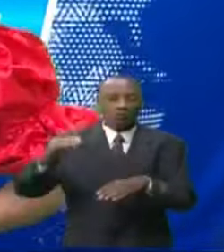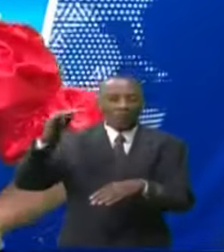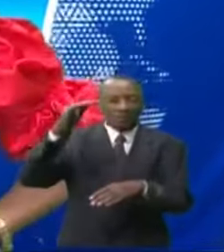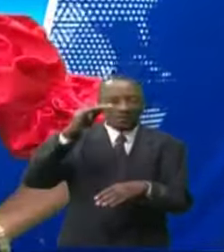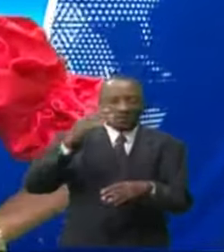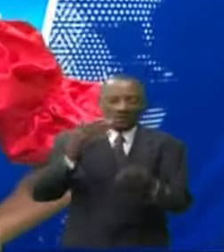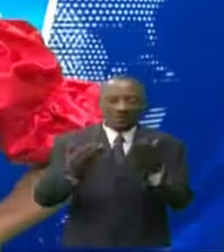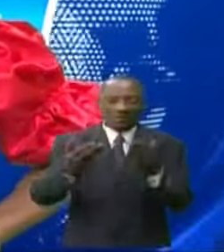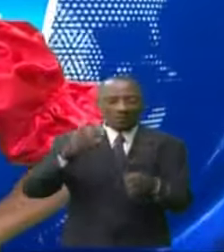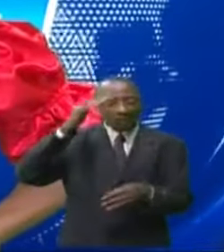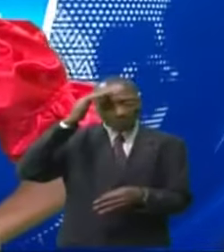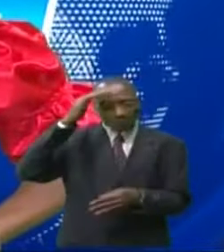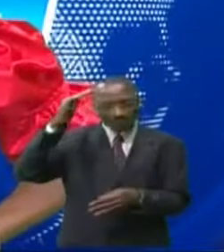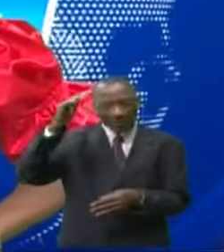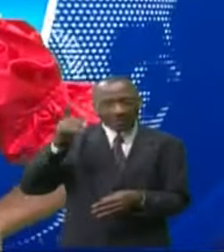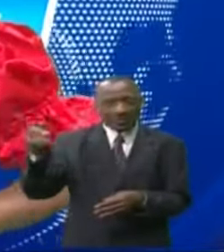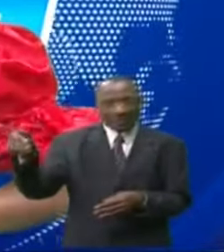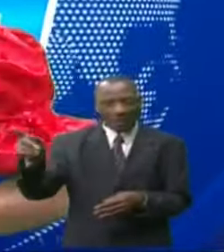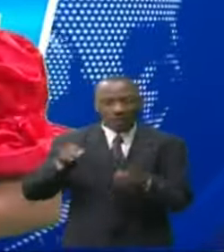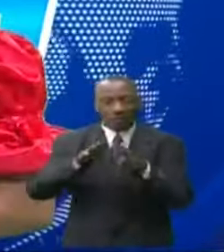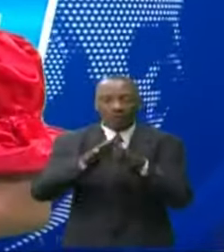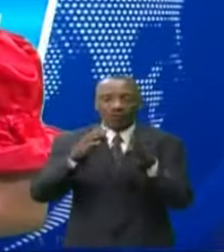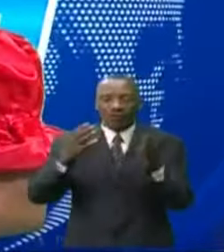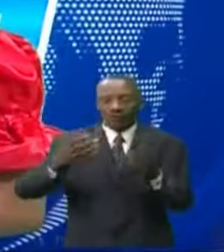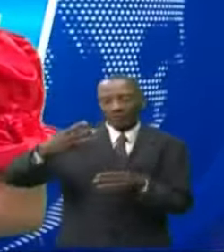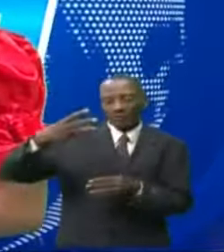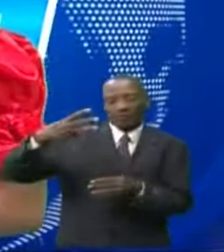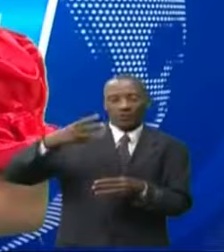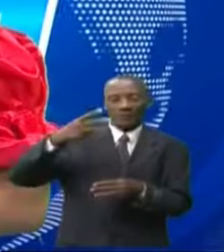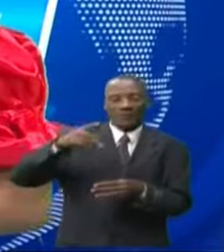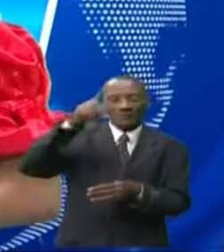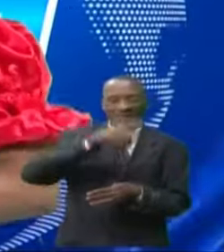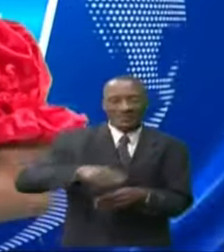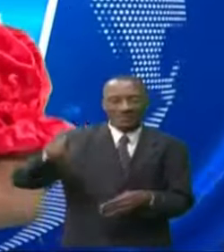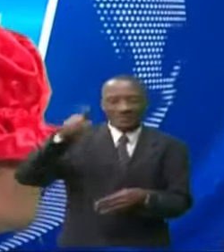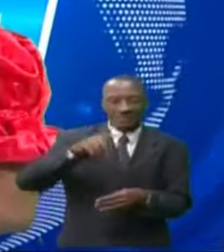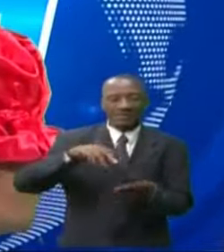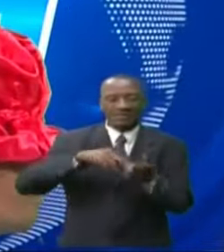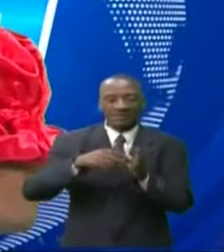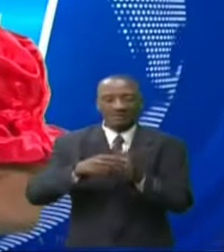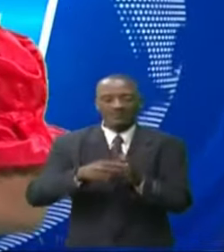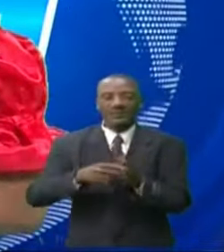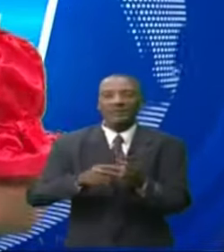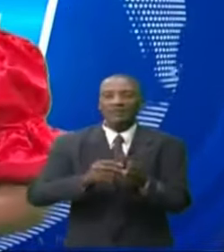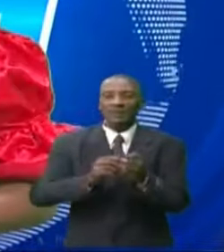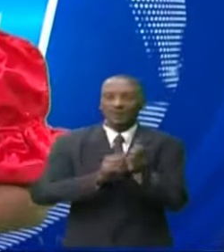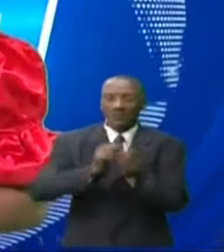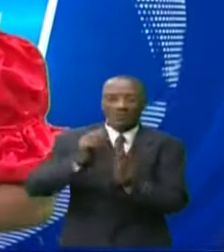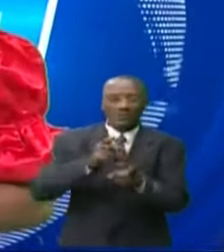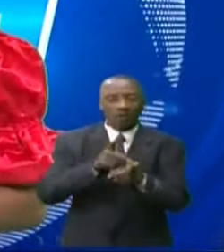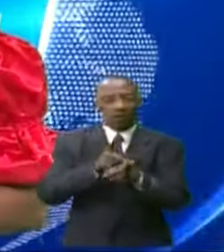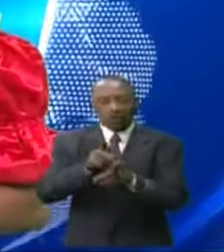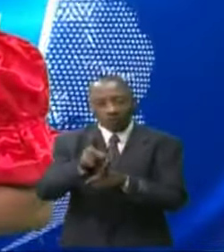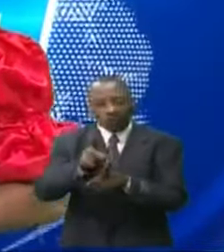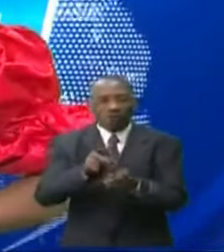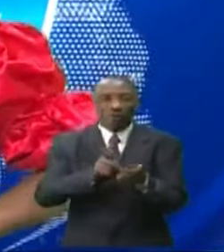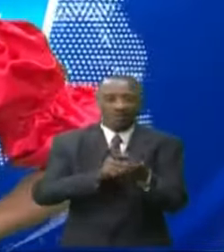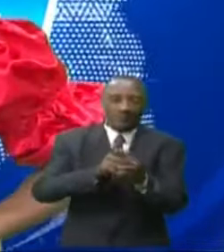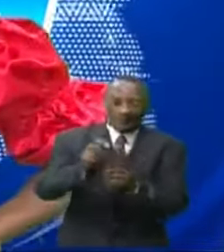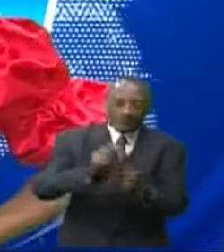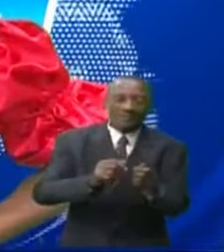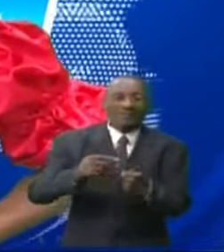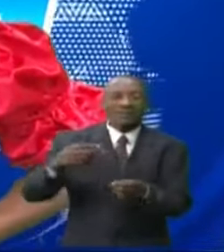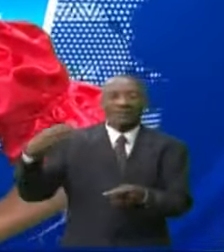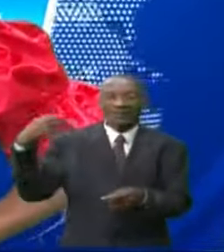cérémonie présidée par le professeur émérit Bour pouunho en présence d'une playéade de professeur d'université